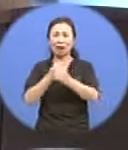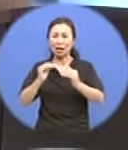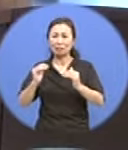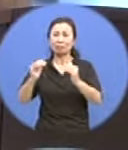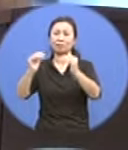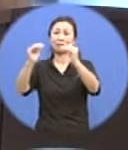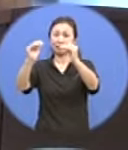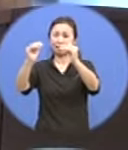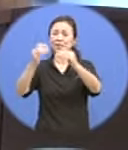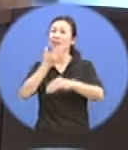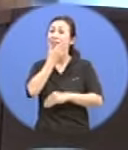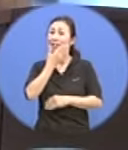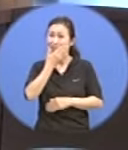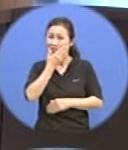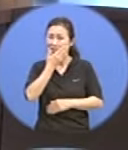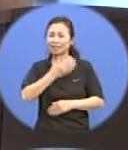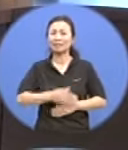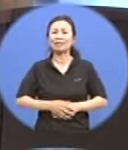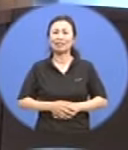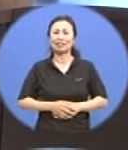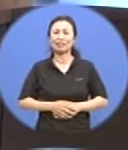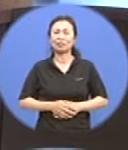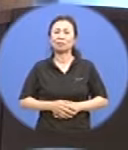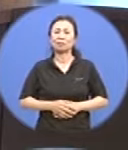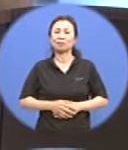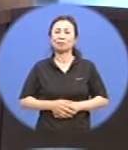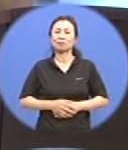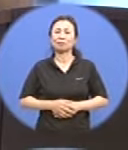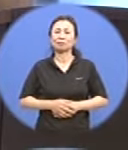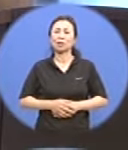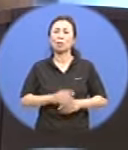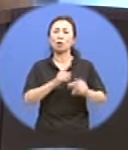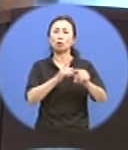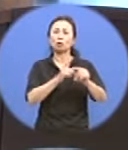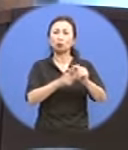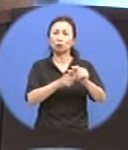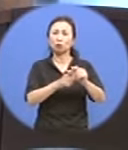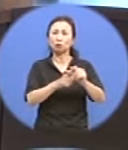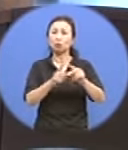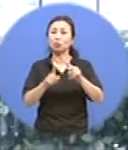ういうのが一番大事だと思うんですね。だけど中